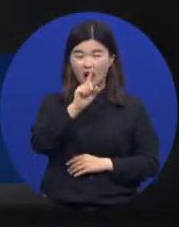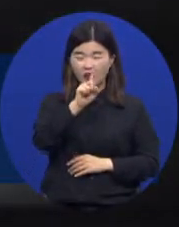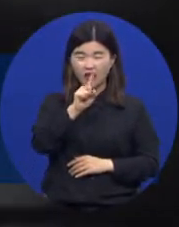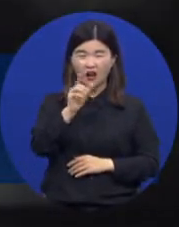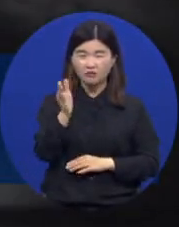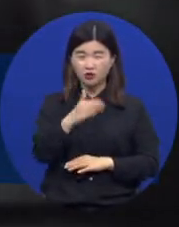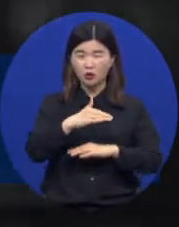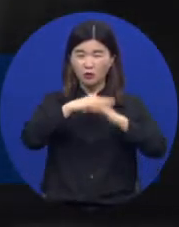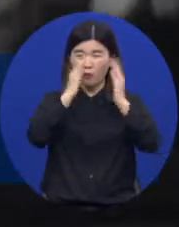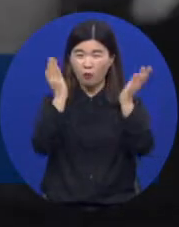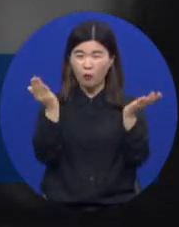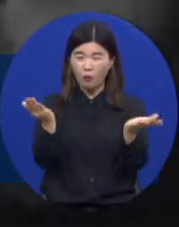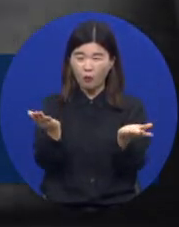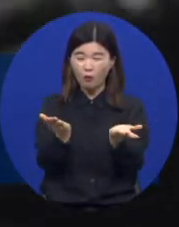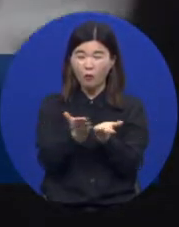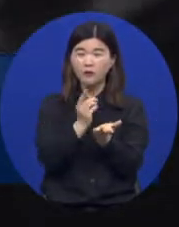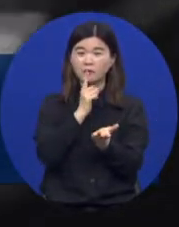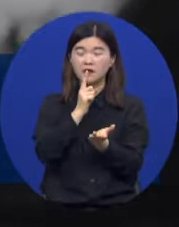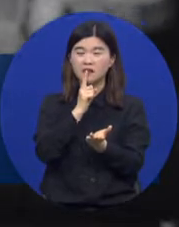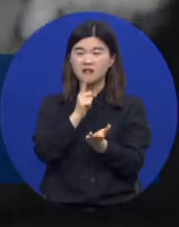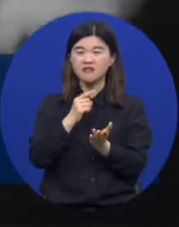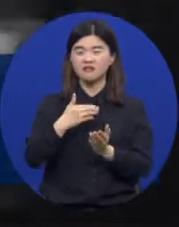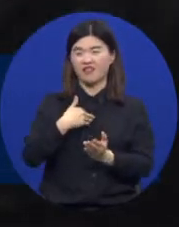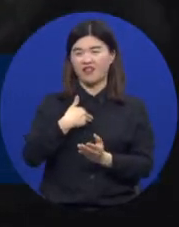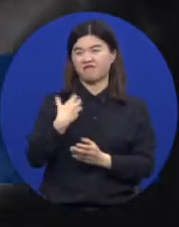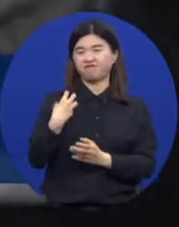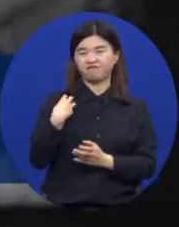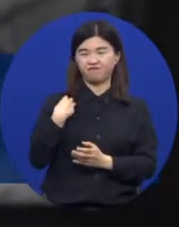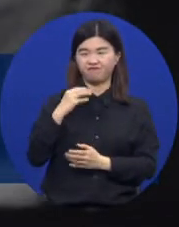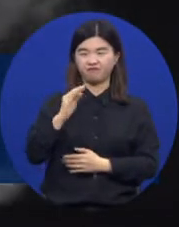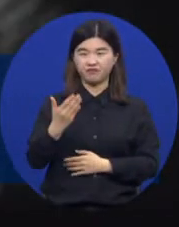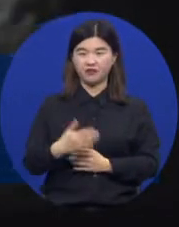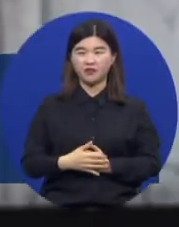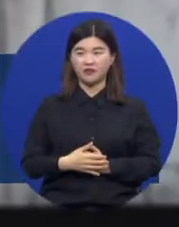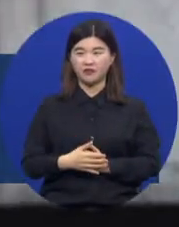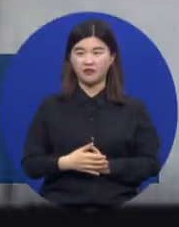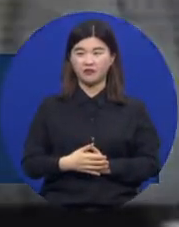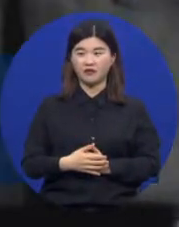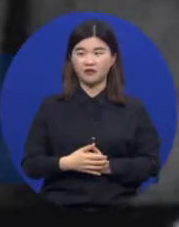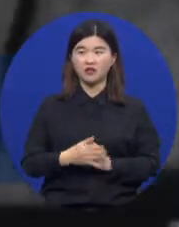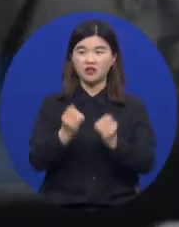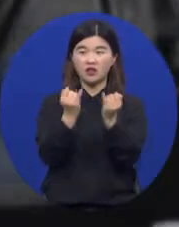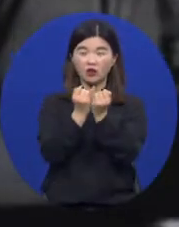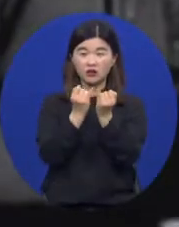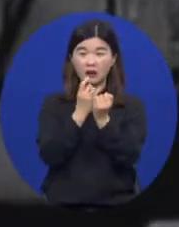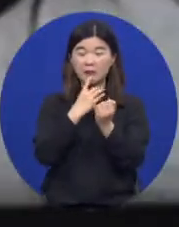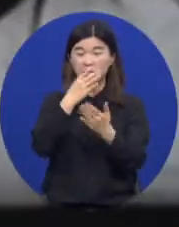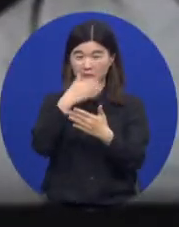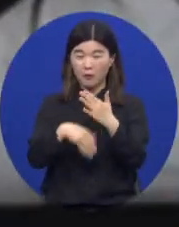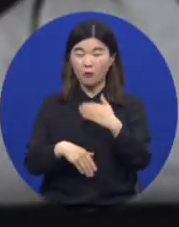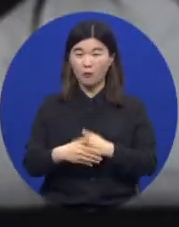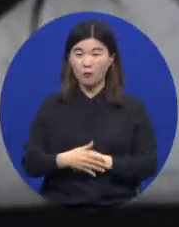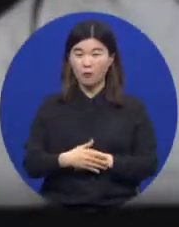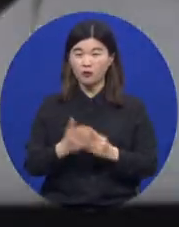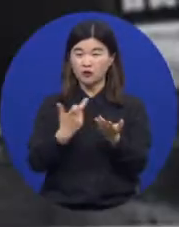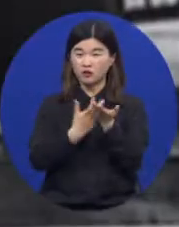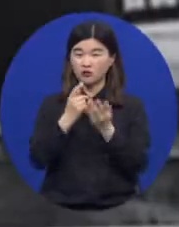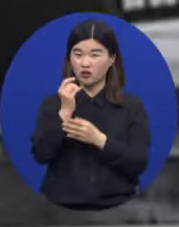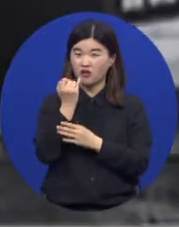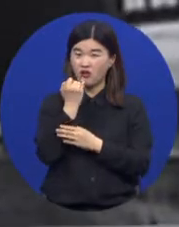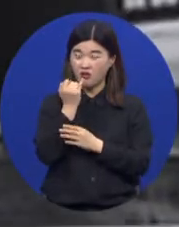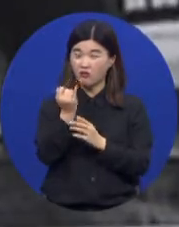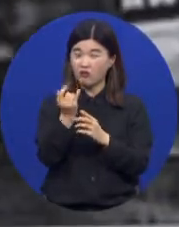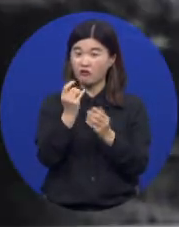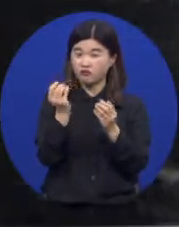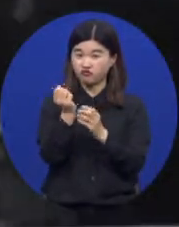하나에서 열까지 나오는 사람의 대사를 전부 제가 했어요. 여자분만 빼놓고. 제주어로 온전히